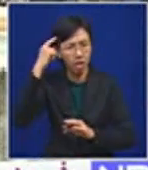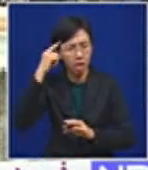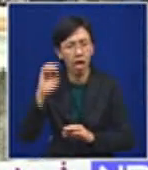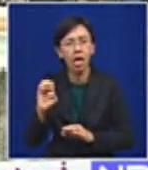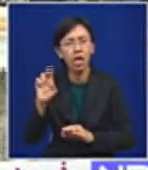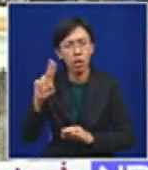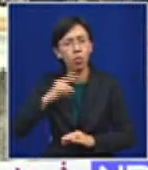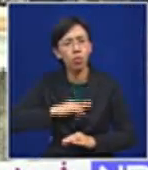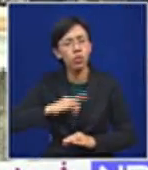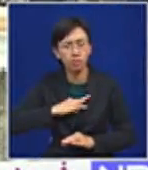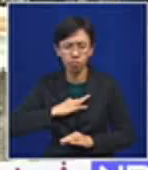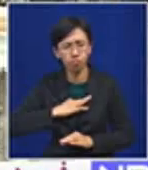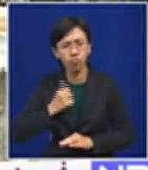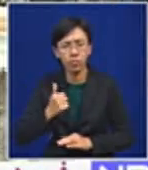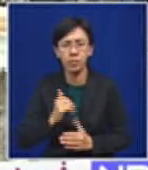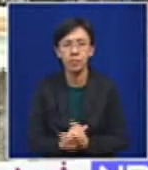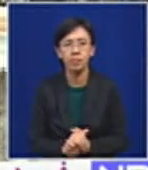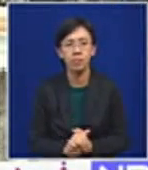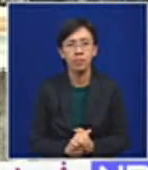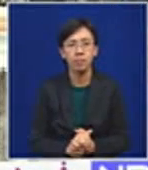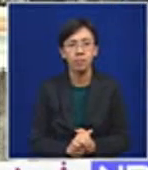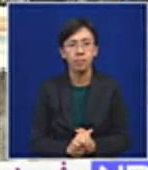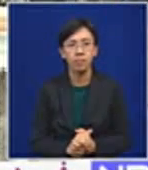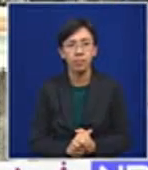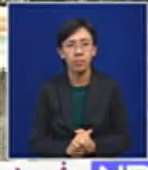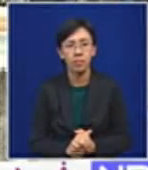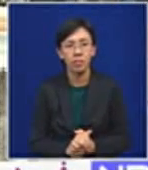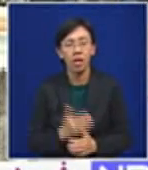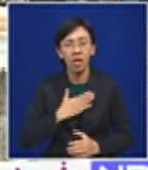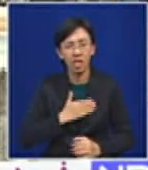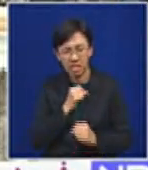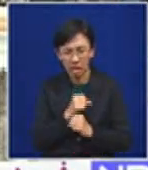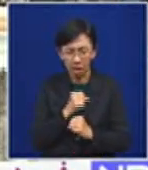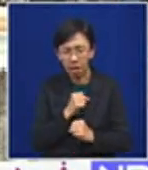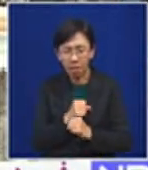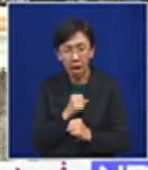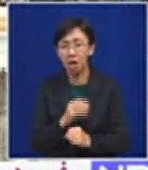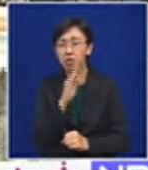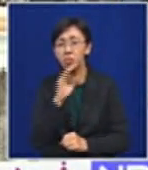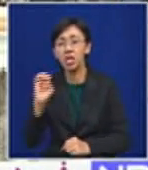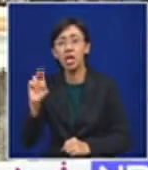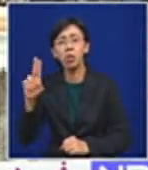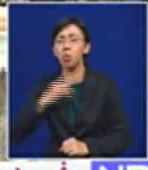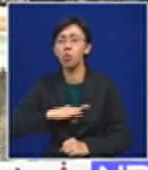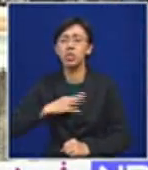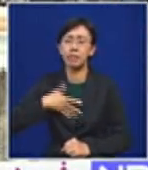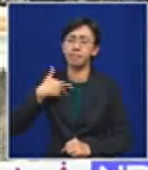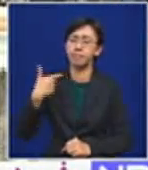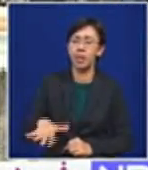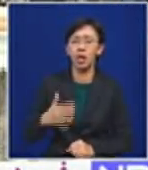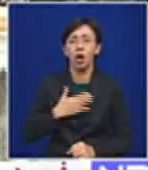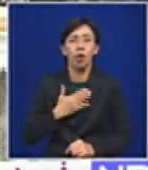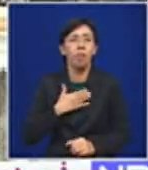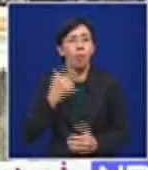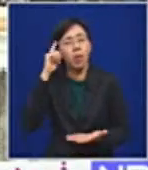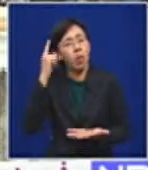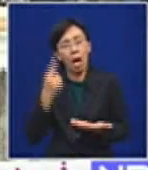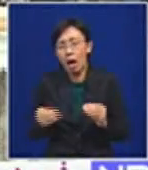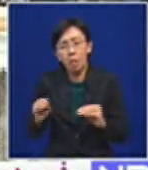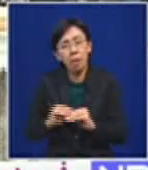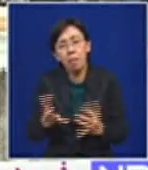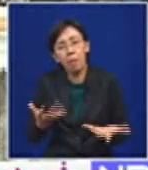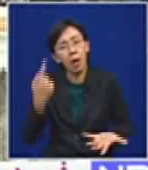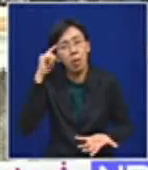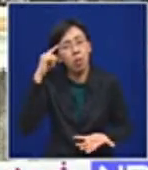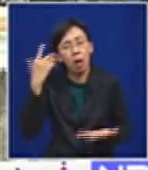เนี่ยพอใจระดับหนึ่งนะครับเพราะว่าตอนนี้ชาวประมงปฏิบัติขนาดนี้ถ้า EU จะบอกยังไม่พอใจก็ไม่รู้จะไปเพิ่มยังไงเข้าไปอีก